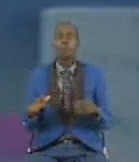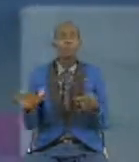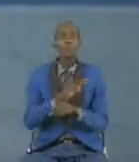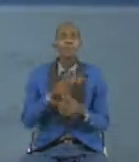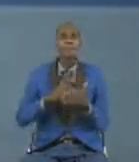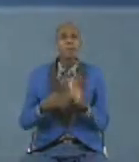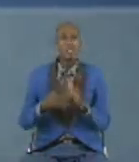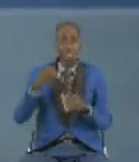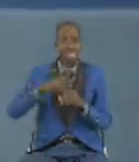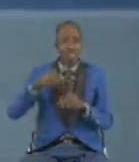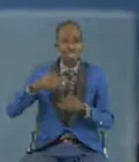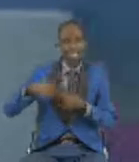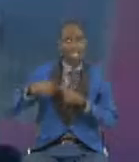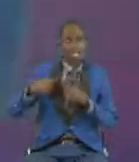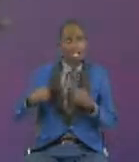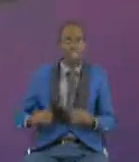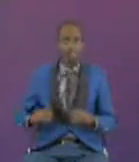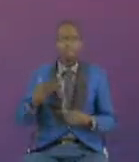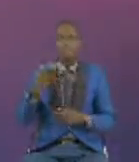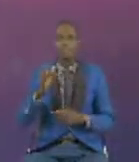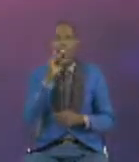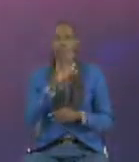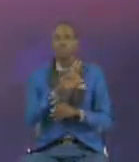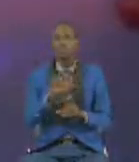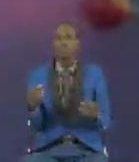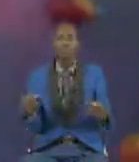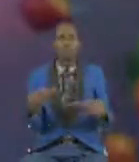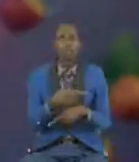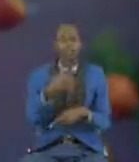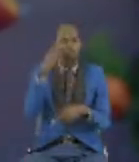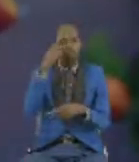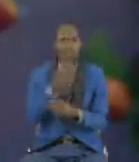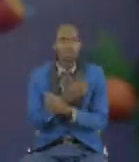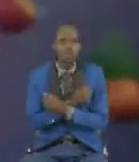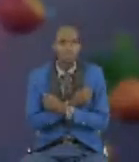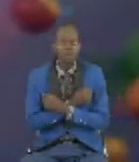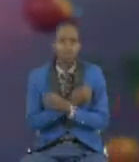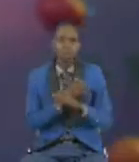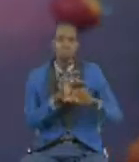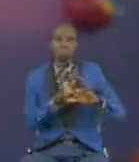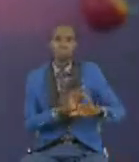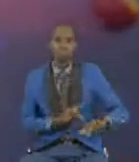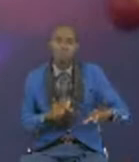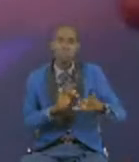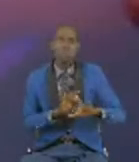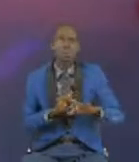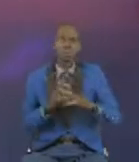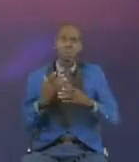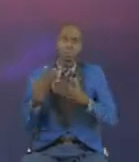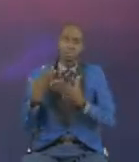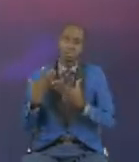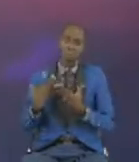cœur, il n'y a plus d'espace pour l'amour, pour la miséricorde, pour la